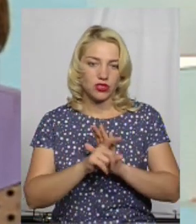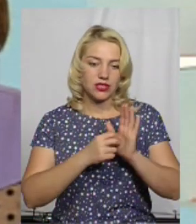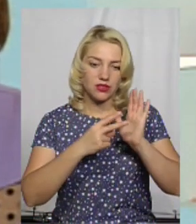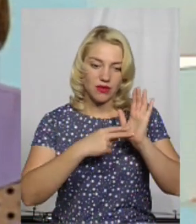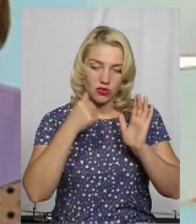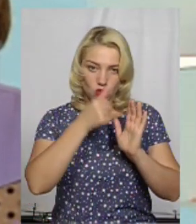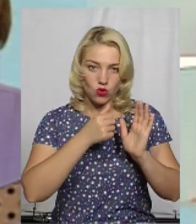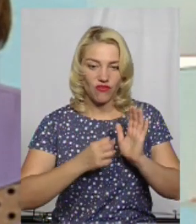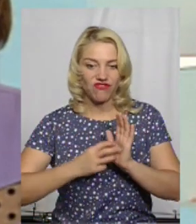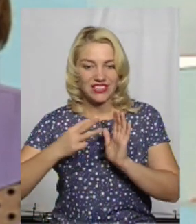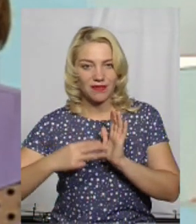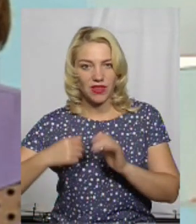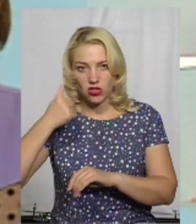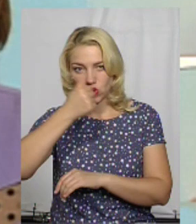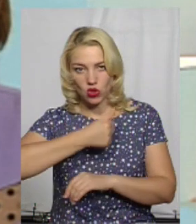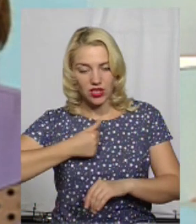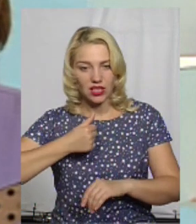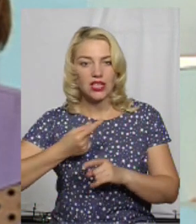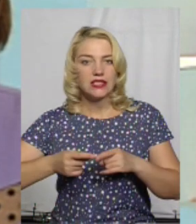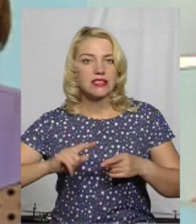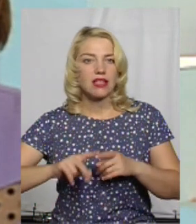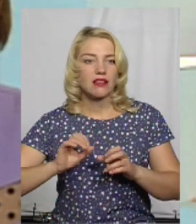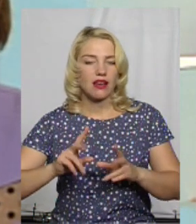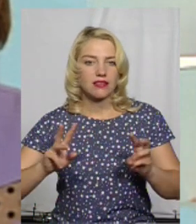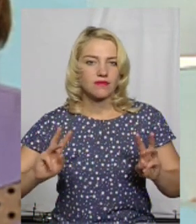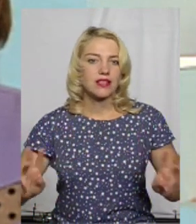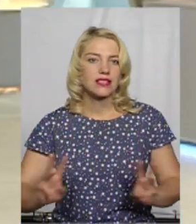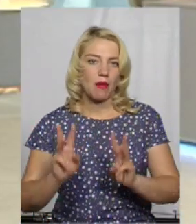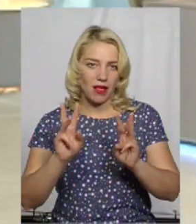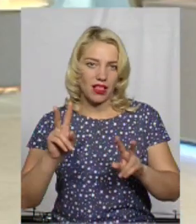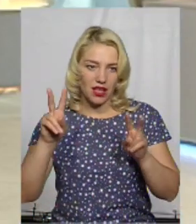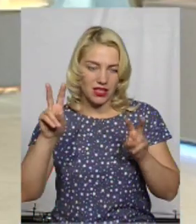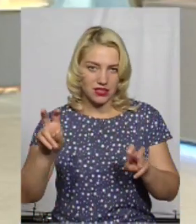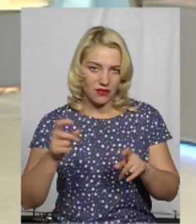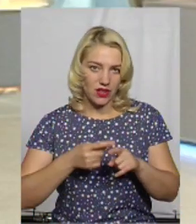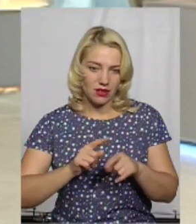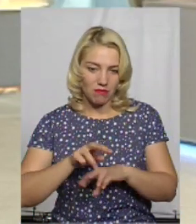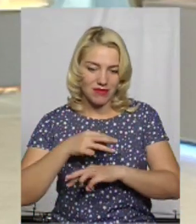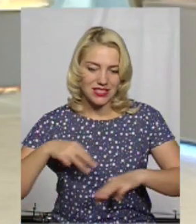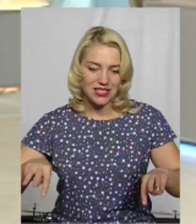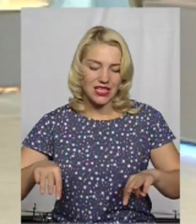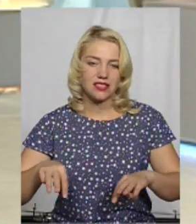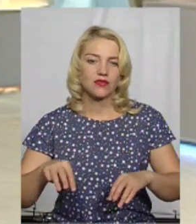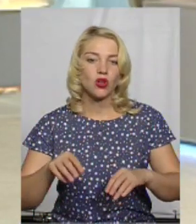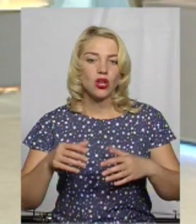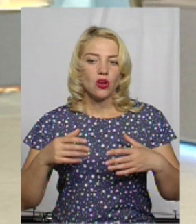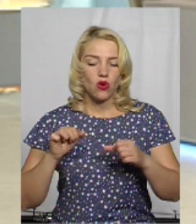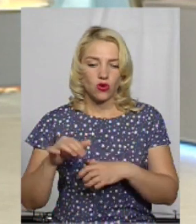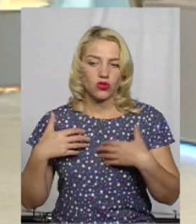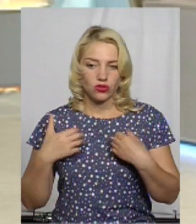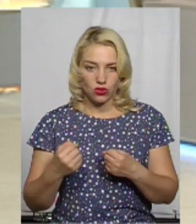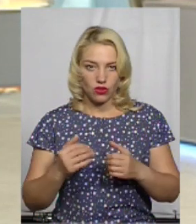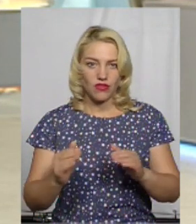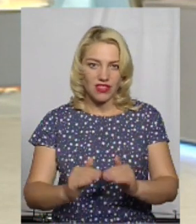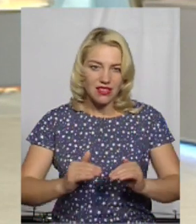року, 18-го року цей спалах, як називає Міністерство охорони здоров'я, наріс, і на початок